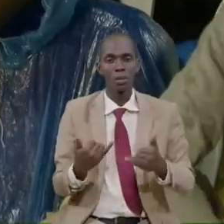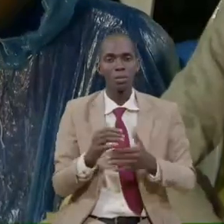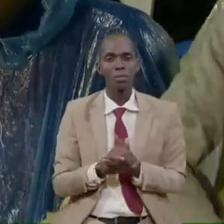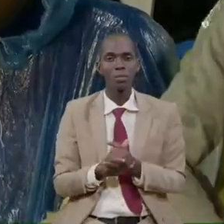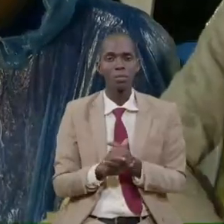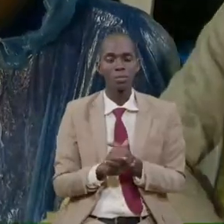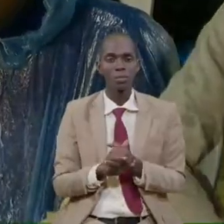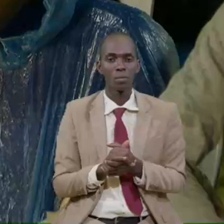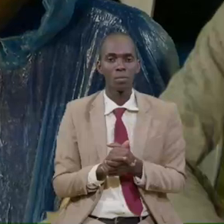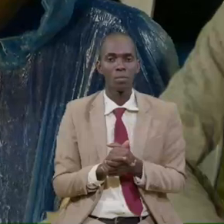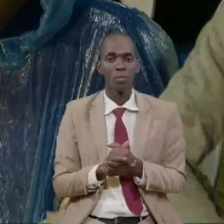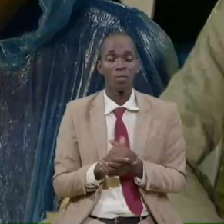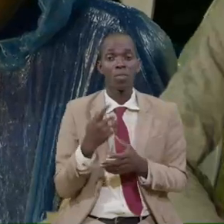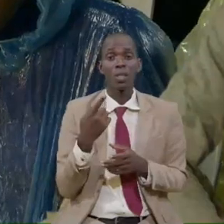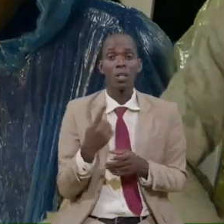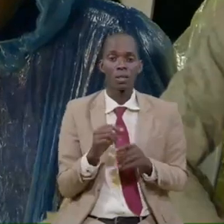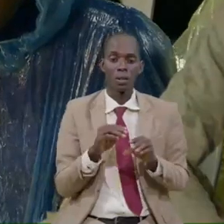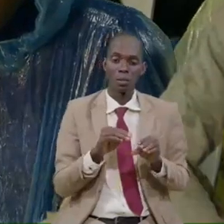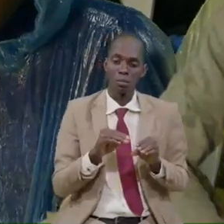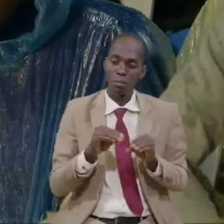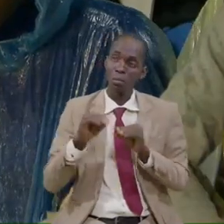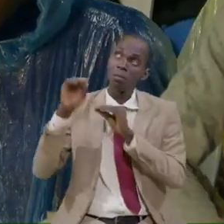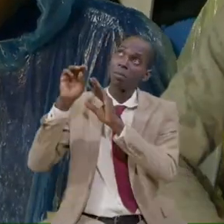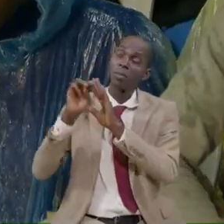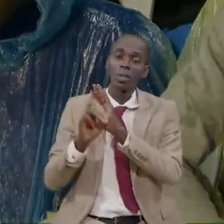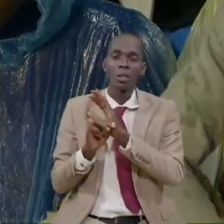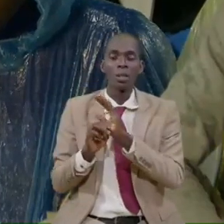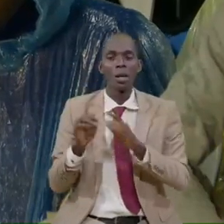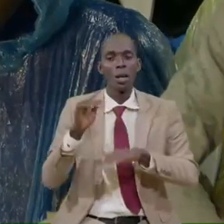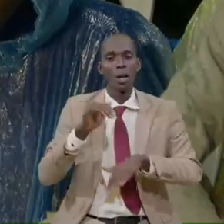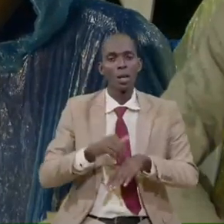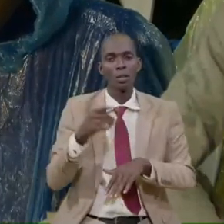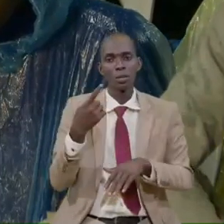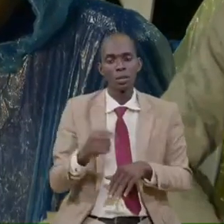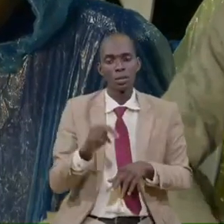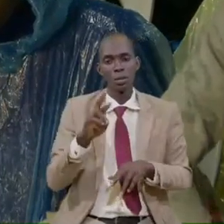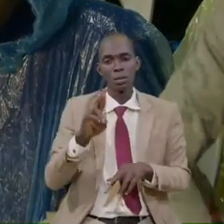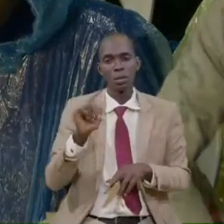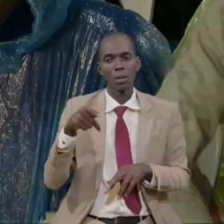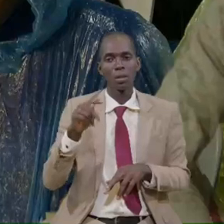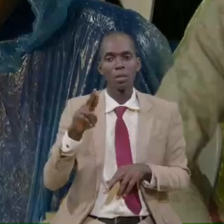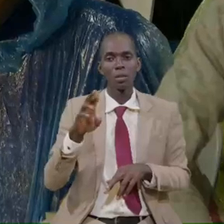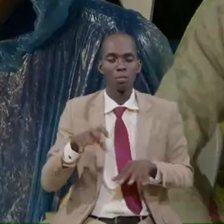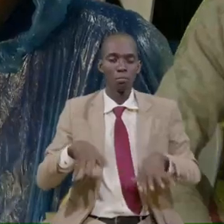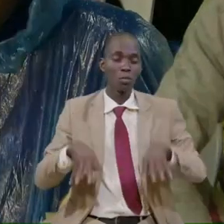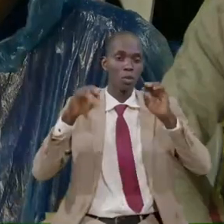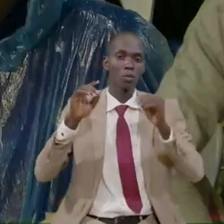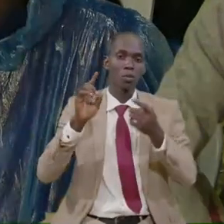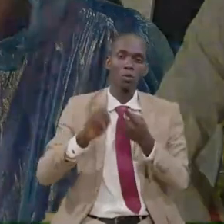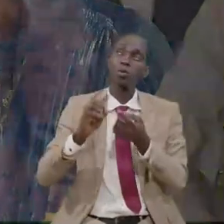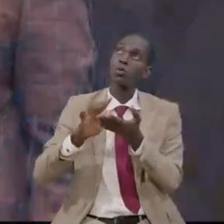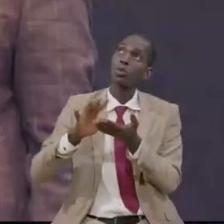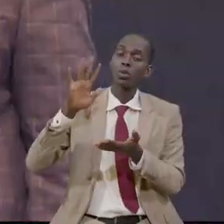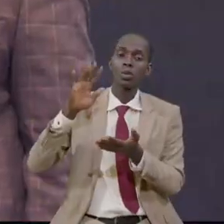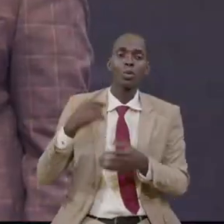voir le transport à l'enlèvement pour la gloire.